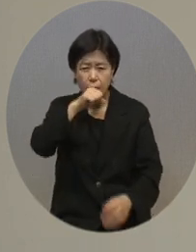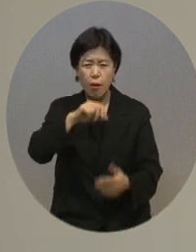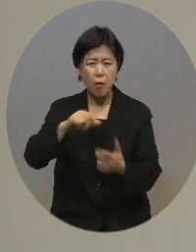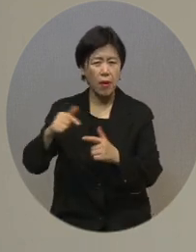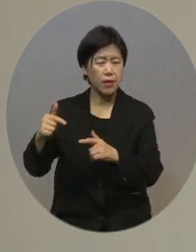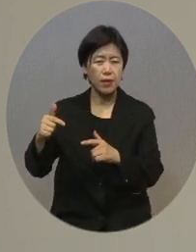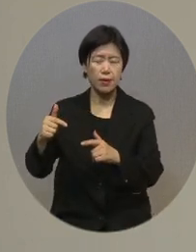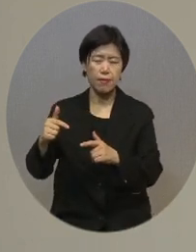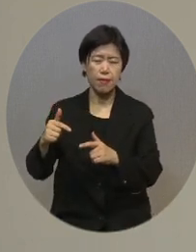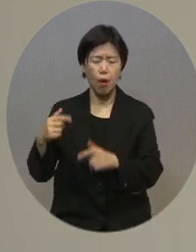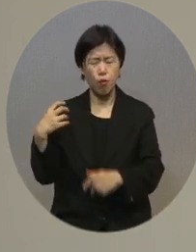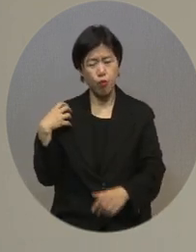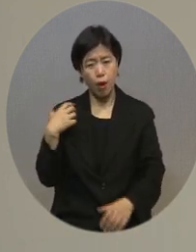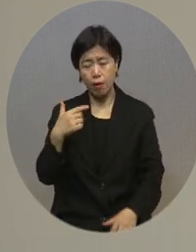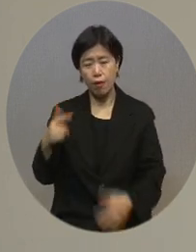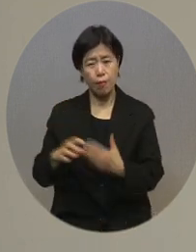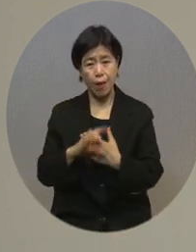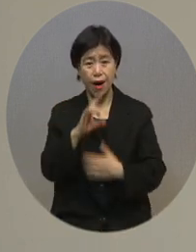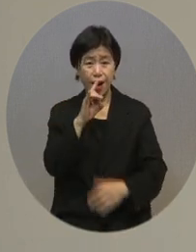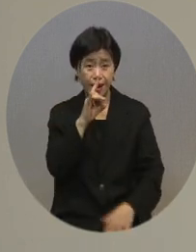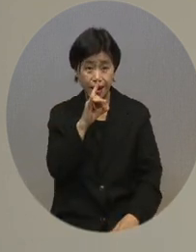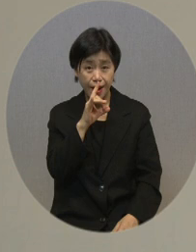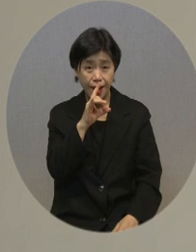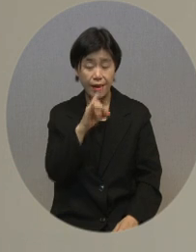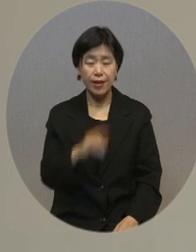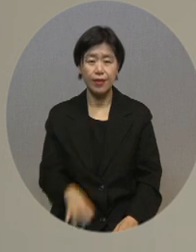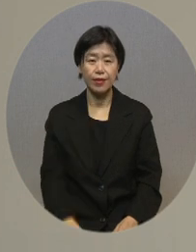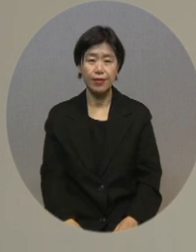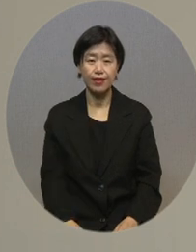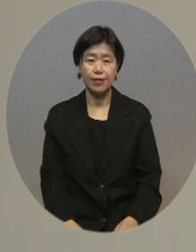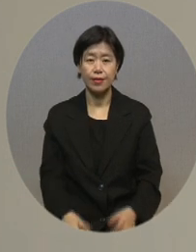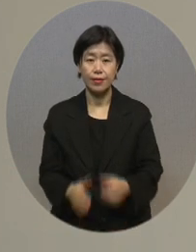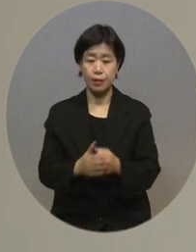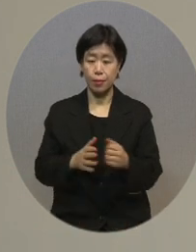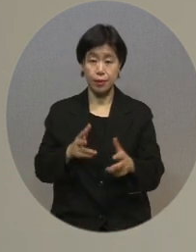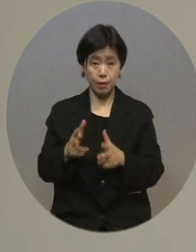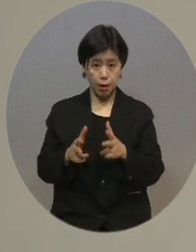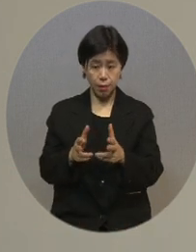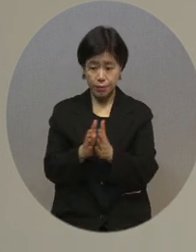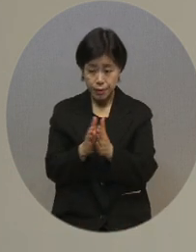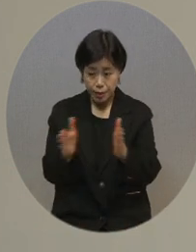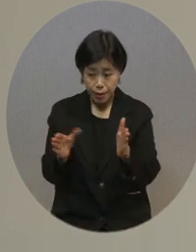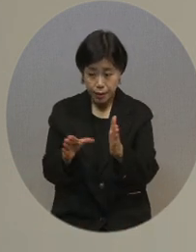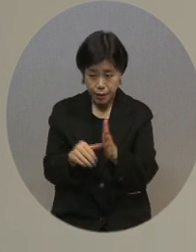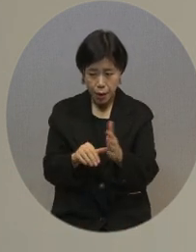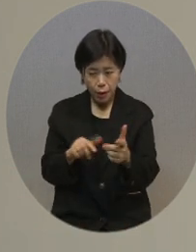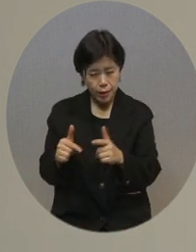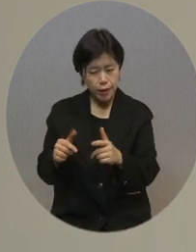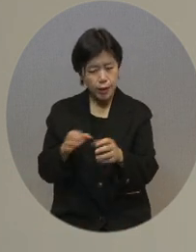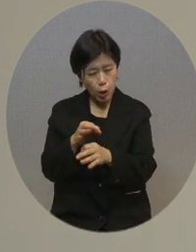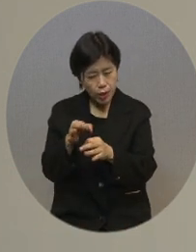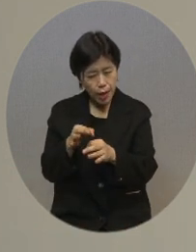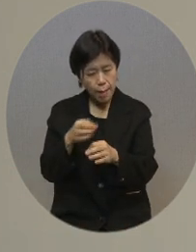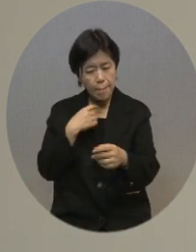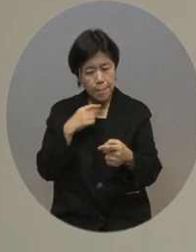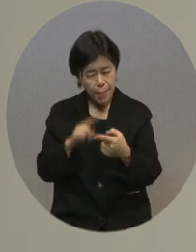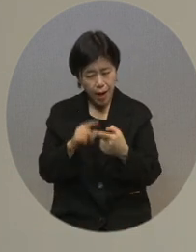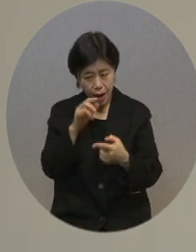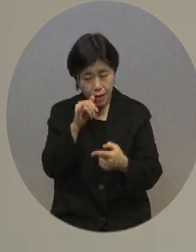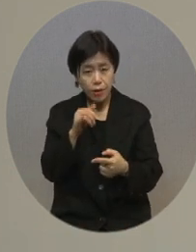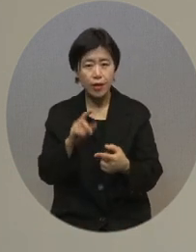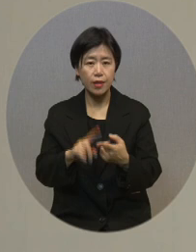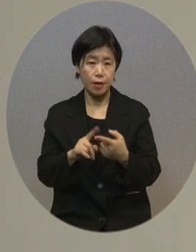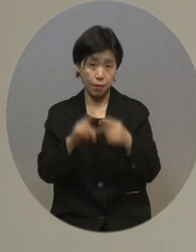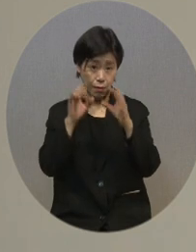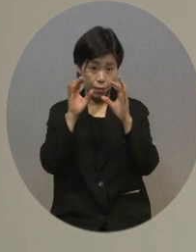경제성을 벗어나는 일이면 또 안 될 것이기 때문에 사업하기에 타당할 만한 경제성을 갖췄는지를 보고요. 또